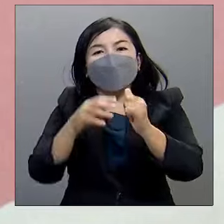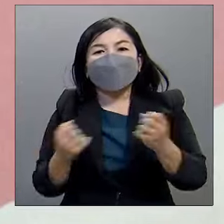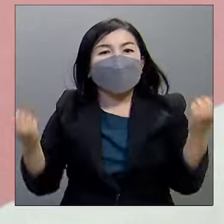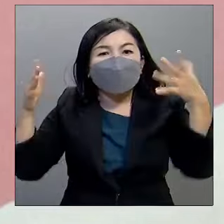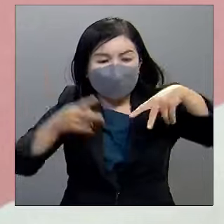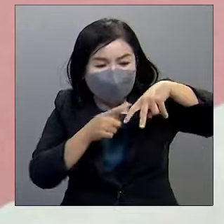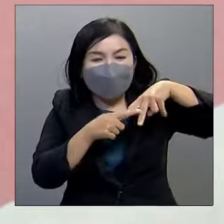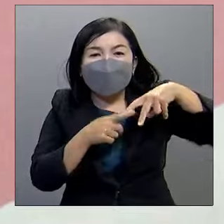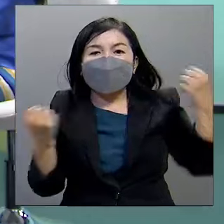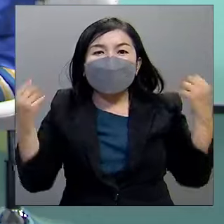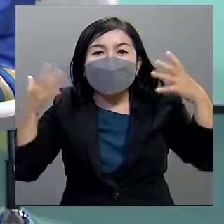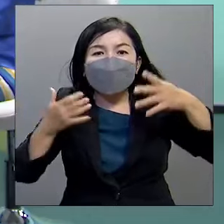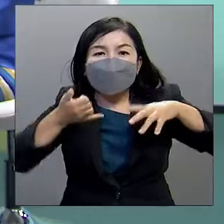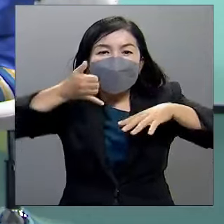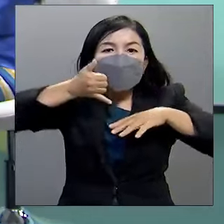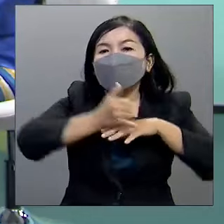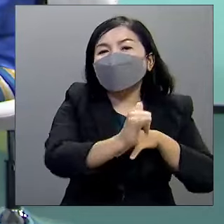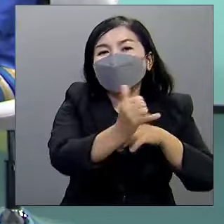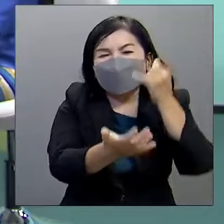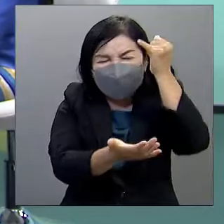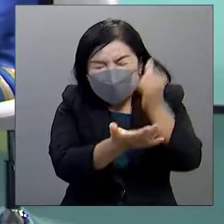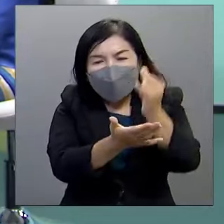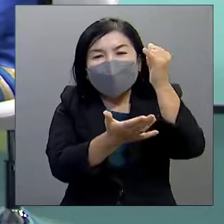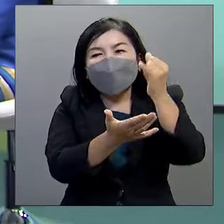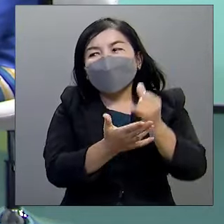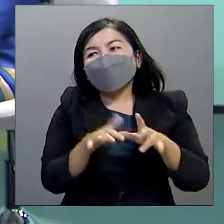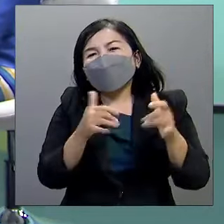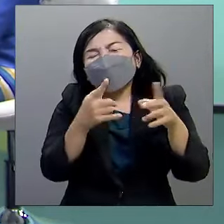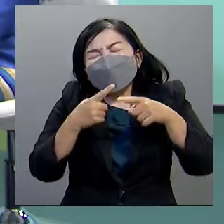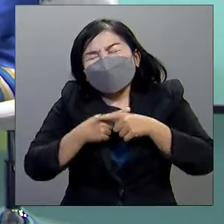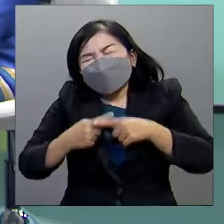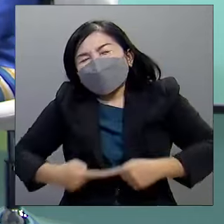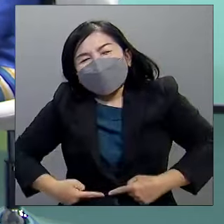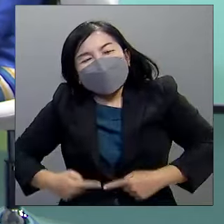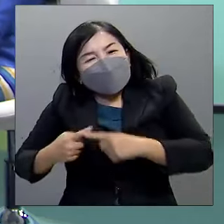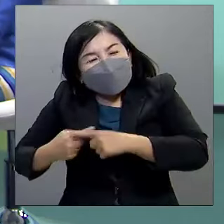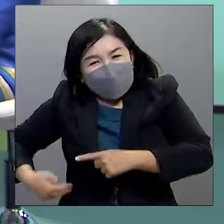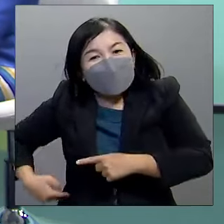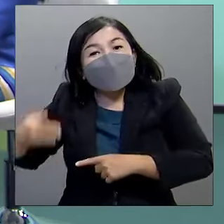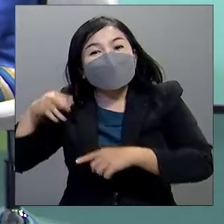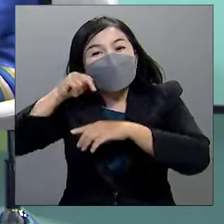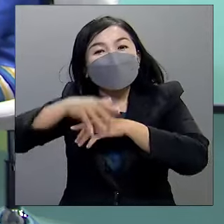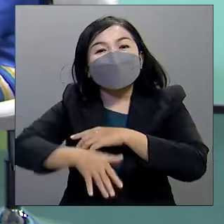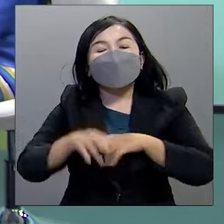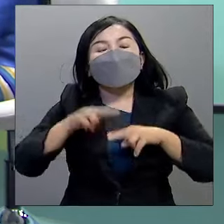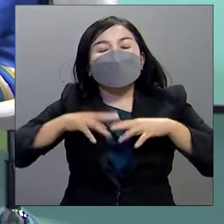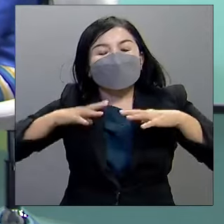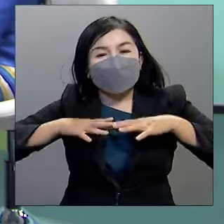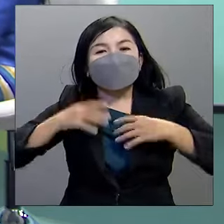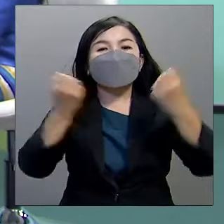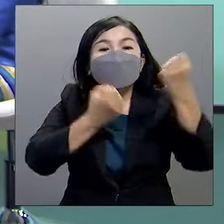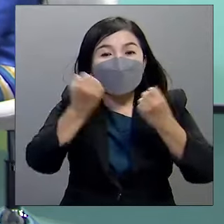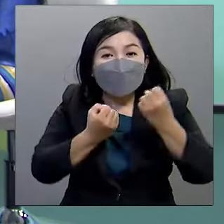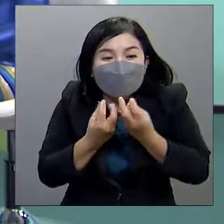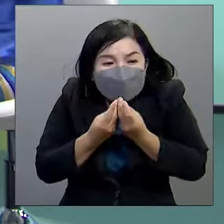รง อ๋อโอเค ก้นกระแทกกับหินวันนั้นก็คือไม่ได้เล่นเลยครับทั้งทริปนั้นคือเปิดทริปเที่ยวน้ำตกใช่ไหมฮะอยู่แต่ในรถครับ น้ำตกมันก็จะมีตะไค